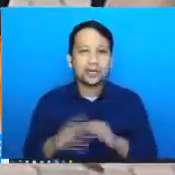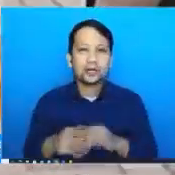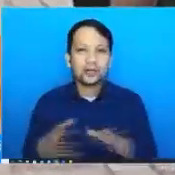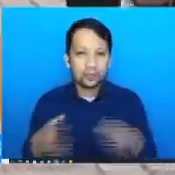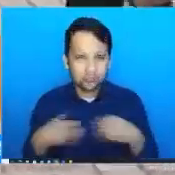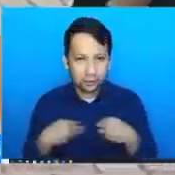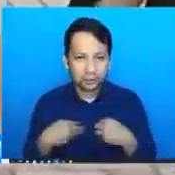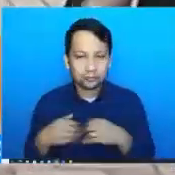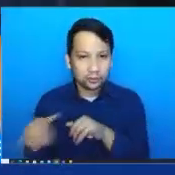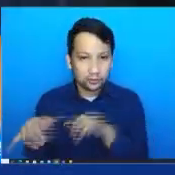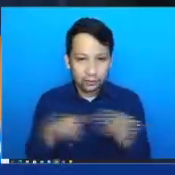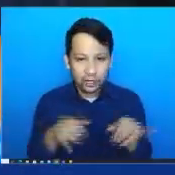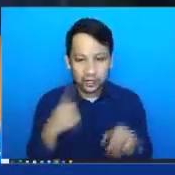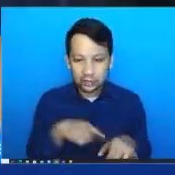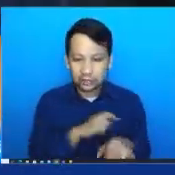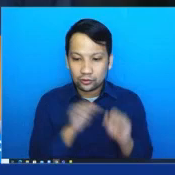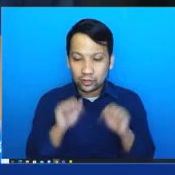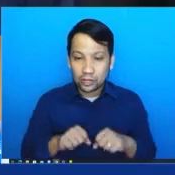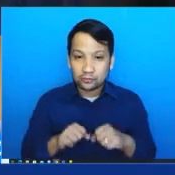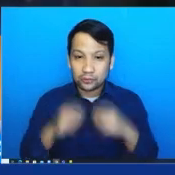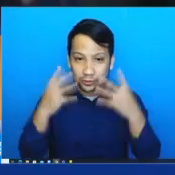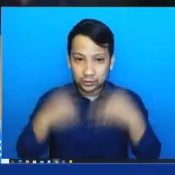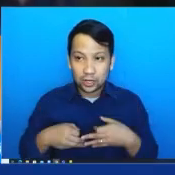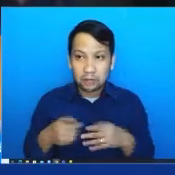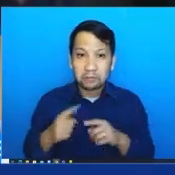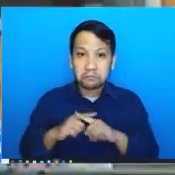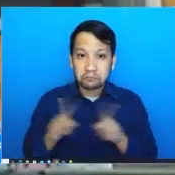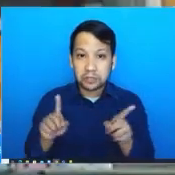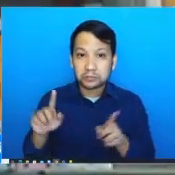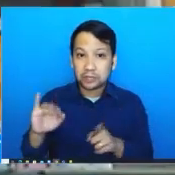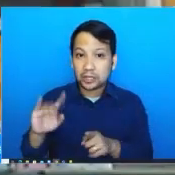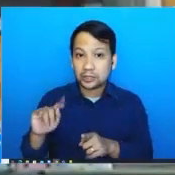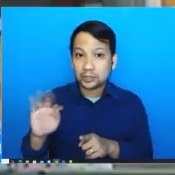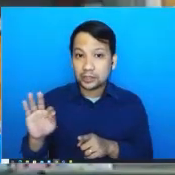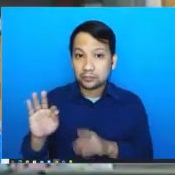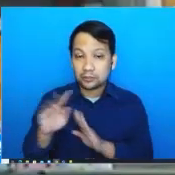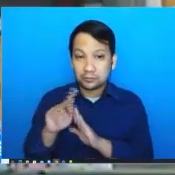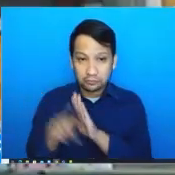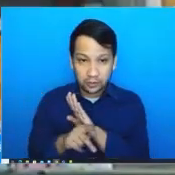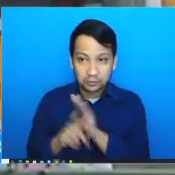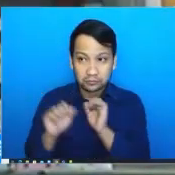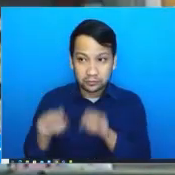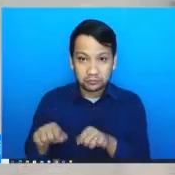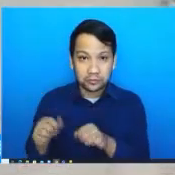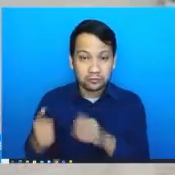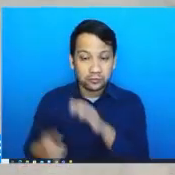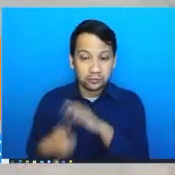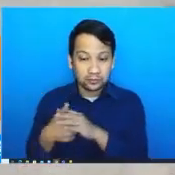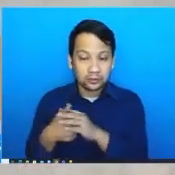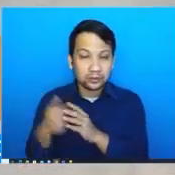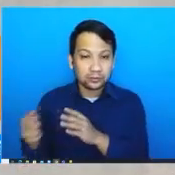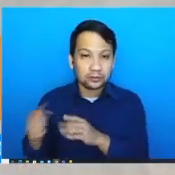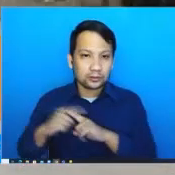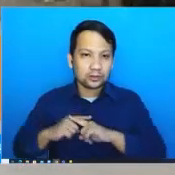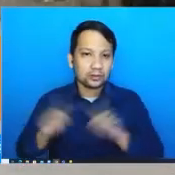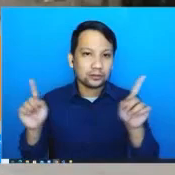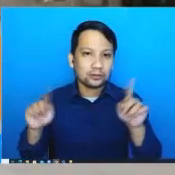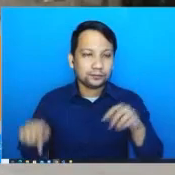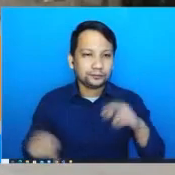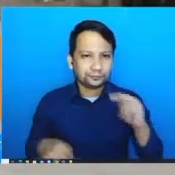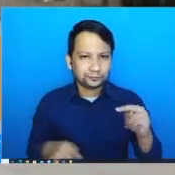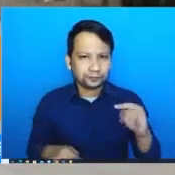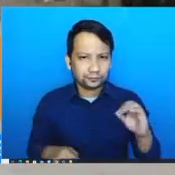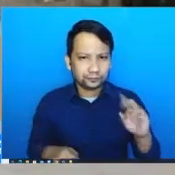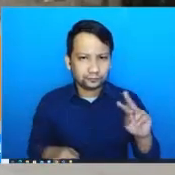moment. Unless IATF comes up with a policy. Kabaligtara naman ang ibinabang utos sa Navotas City.